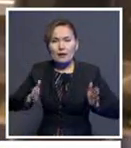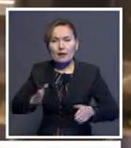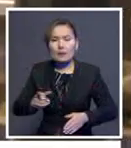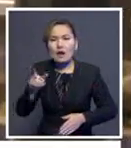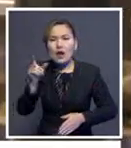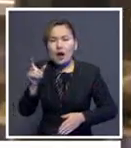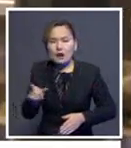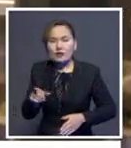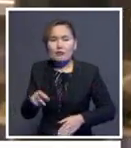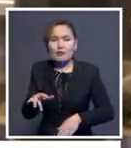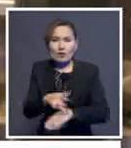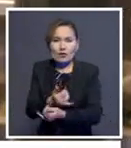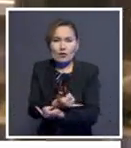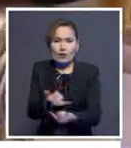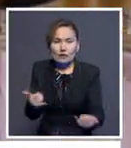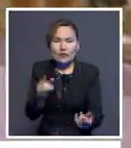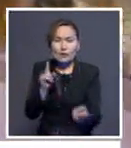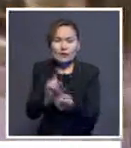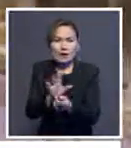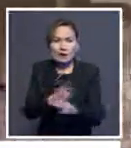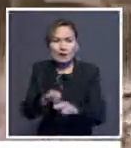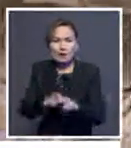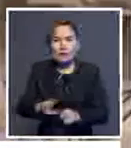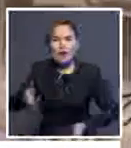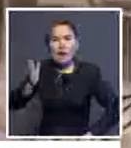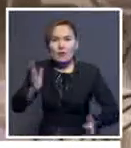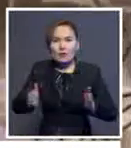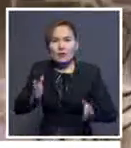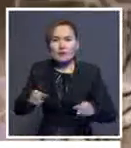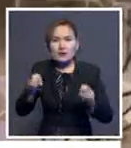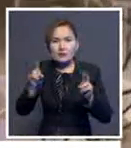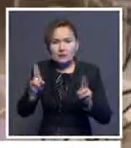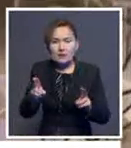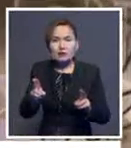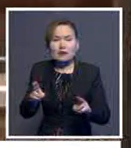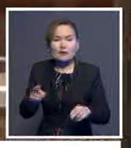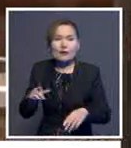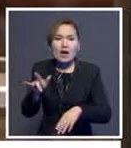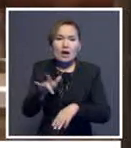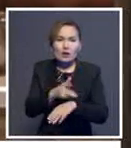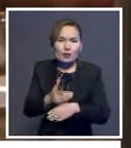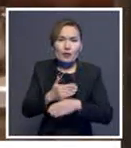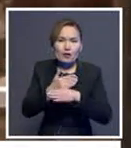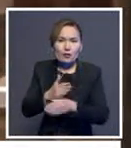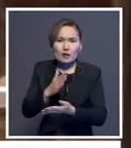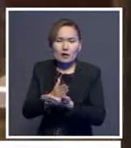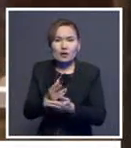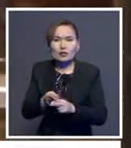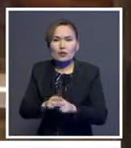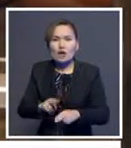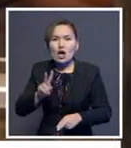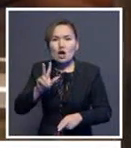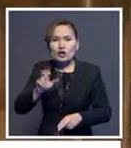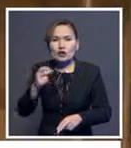қызмет көрсетеді. Дәмхана қонақтары автоматтық машинадан алынған билеттегі кодты сканерлеп, оның көмегімен